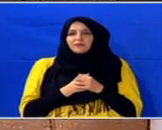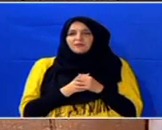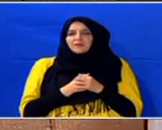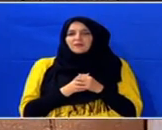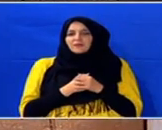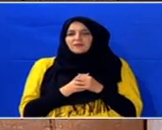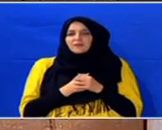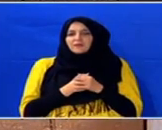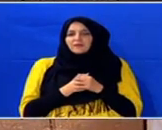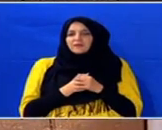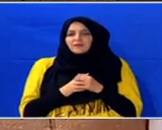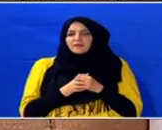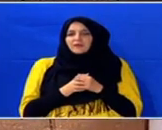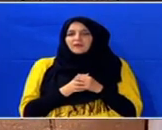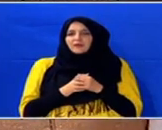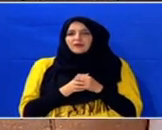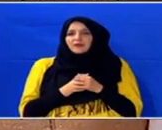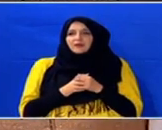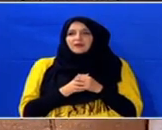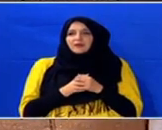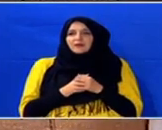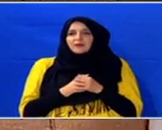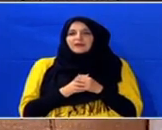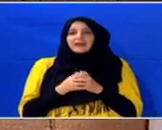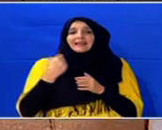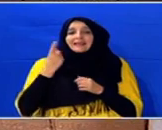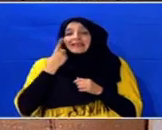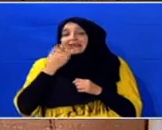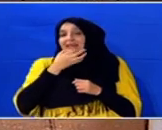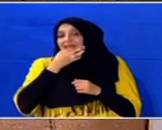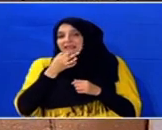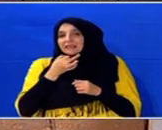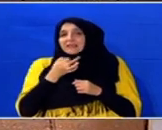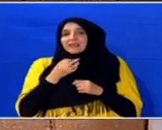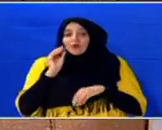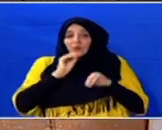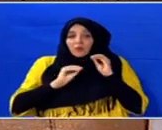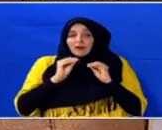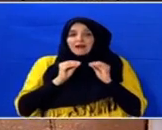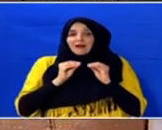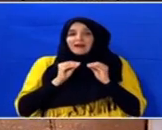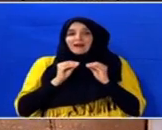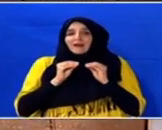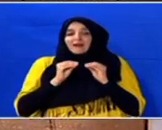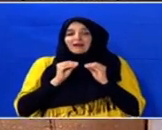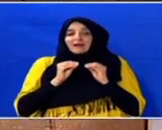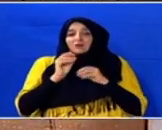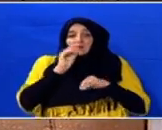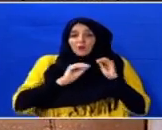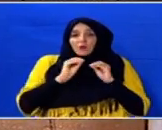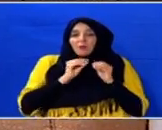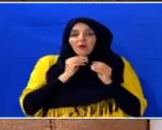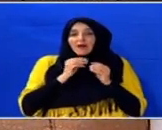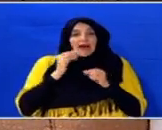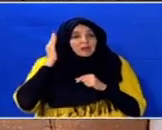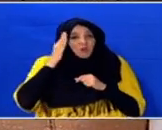مهمة. من وظائف المحتسب أنه يرعى حقوق الحيوانات. لو